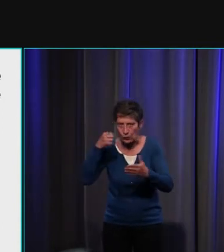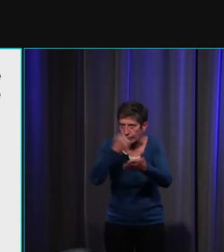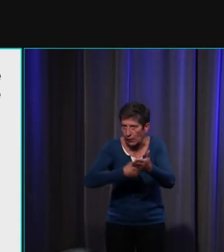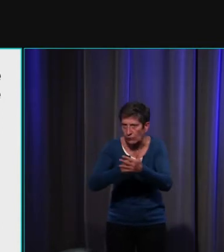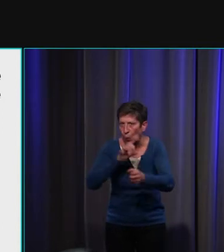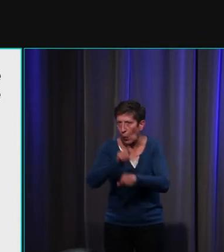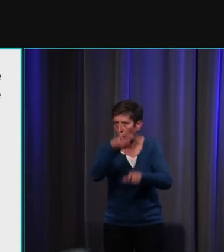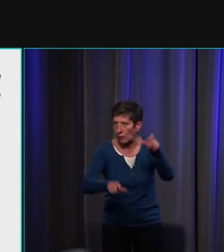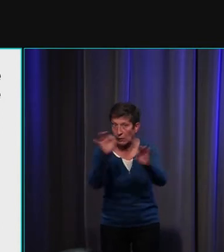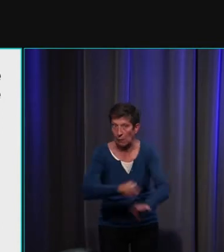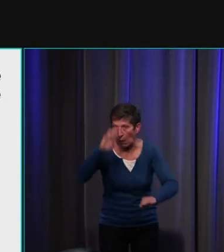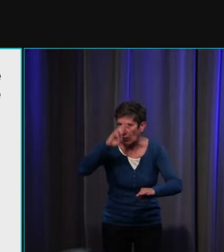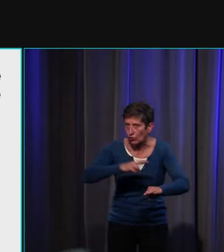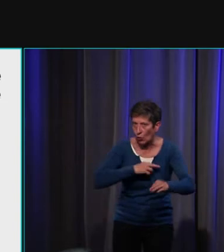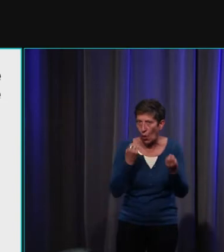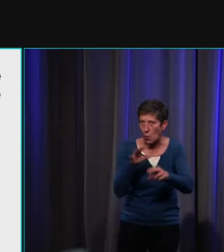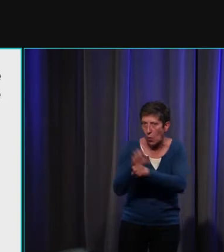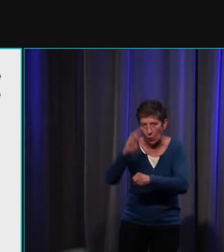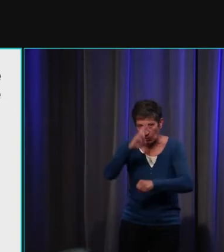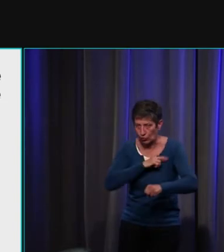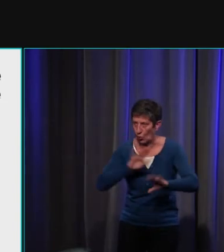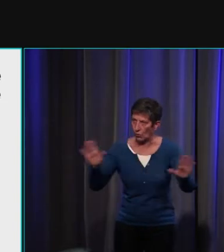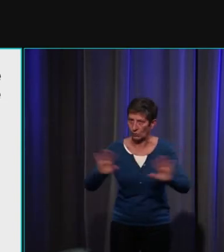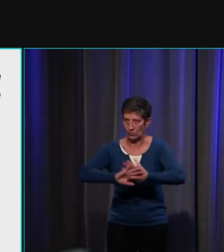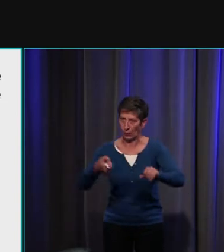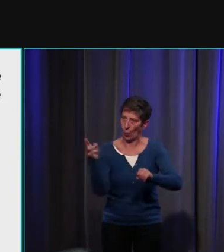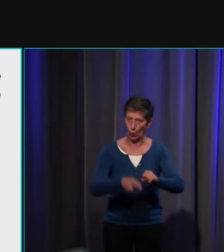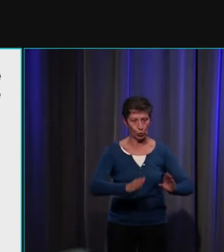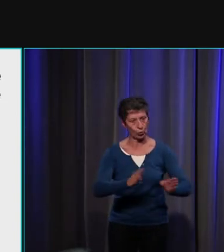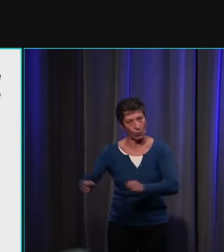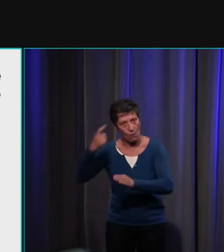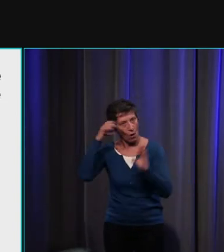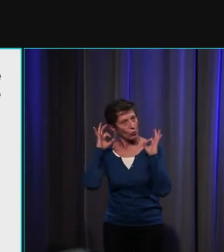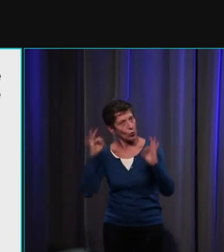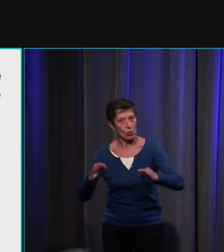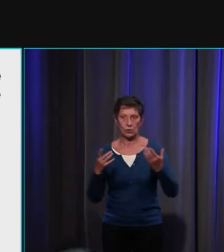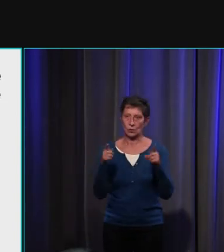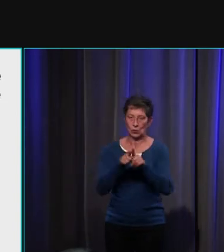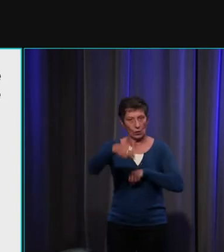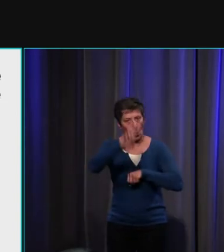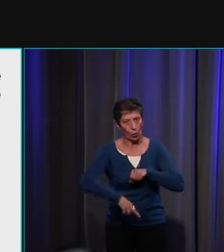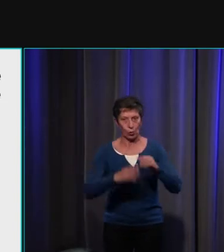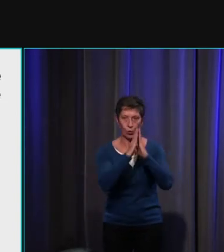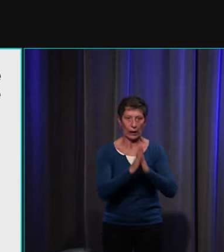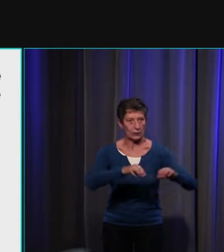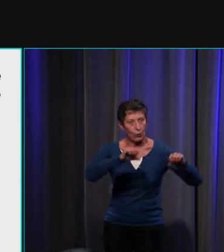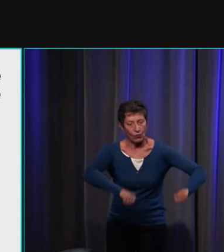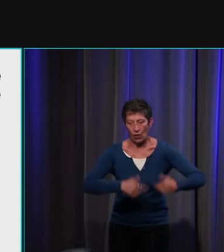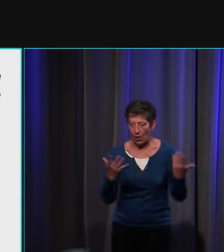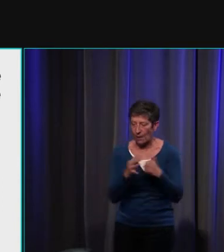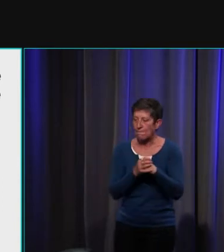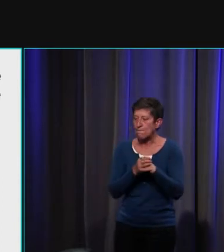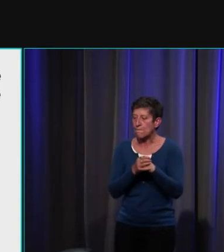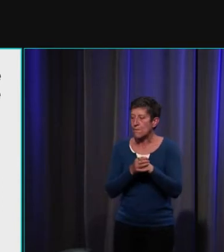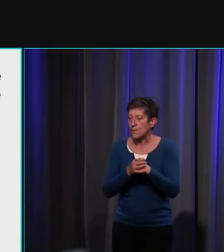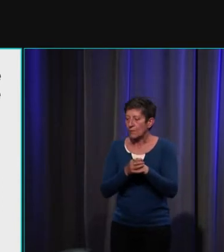ou pour défendre la hiérarchie de l'église donc surtout lille a été un conflit avec les évêques donatistes de du